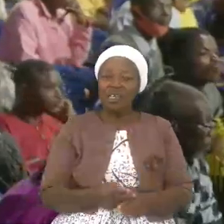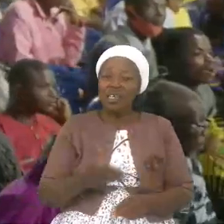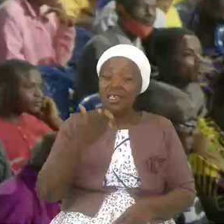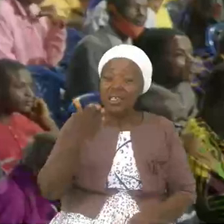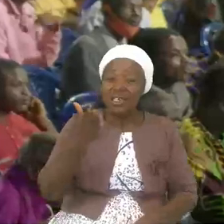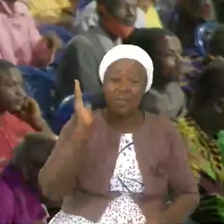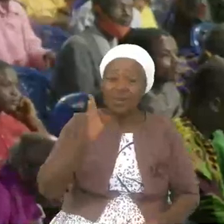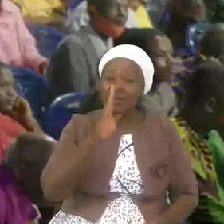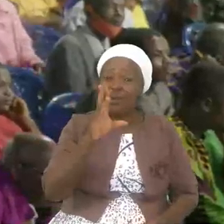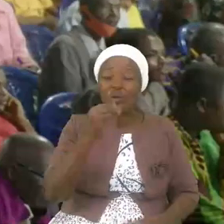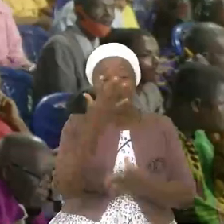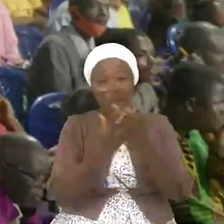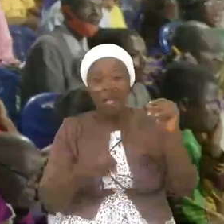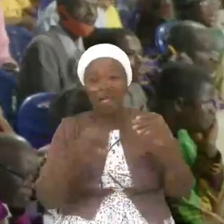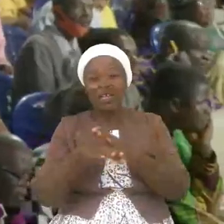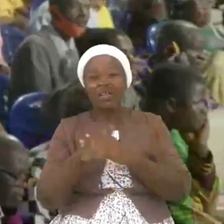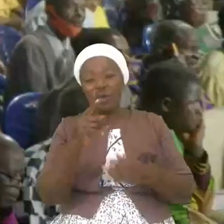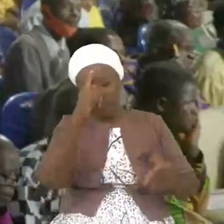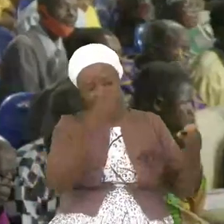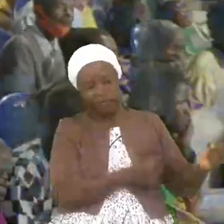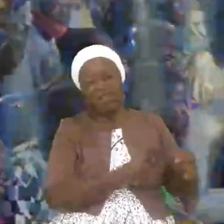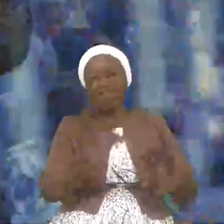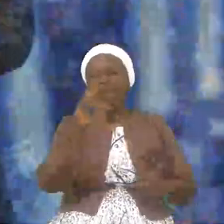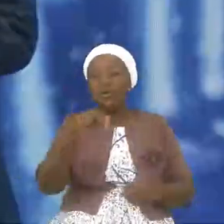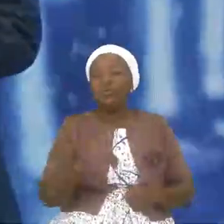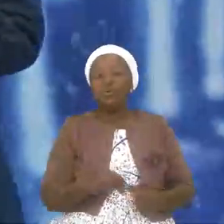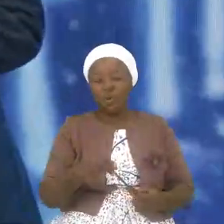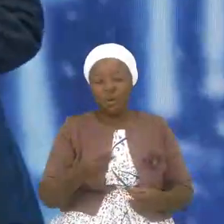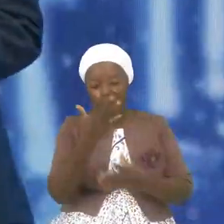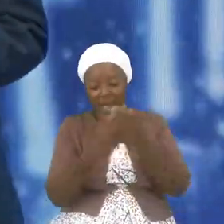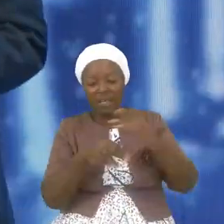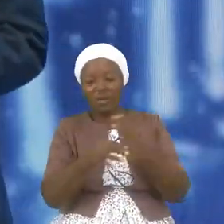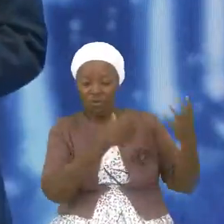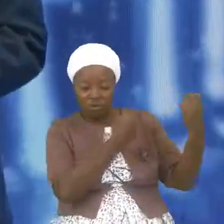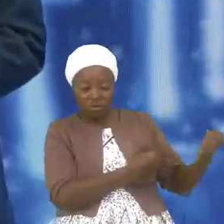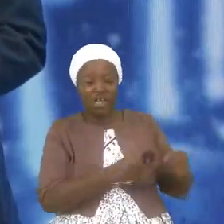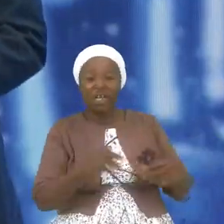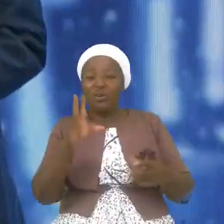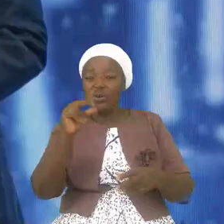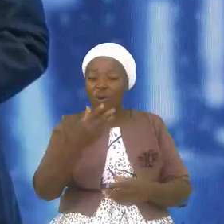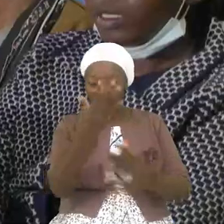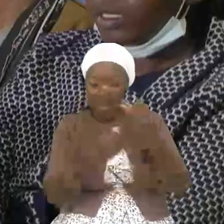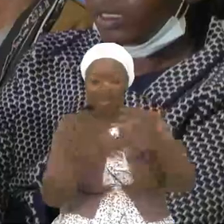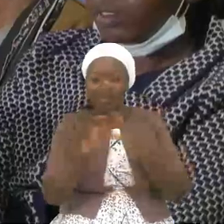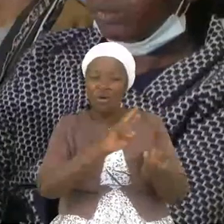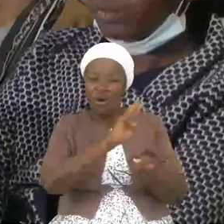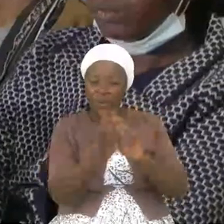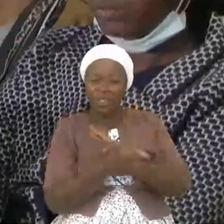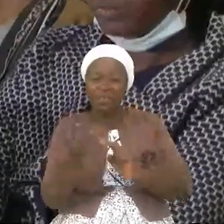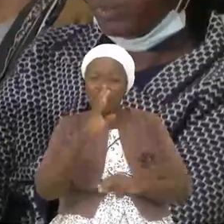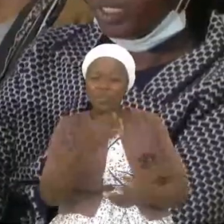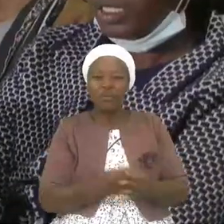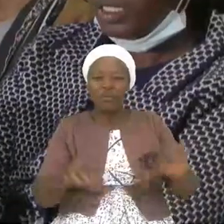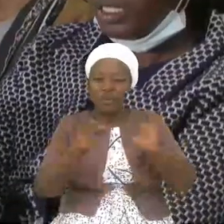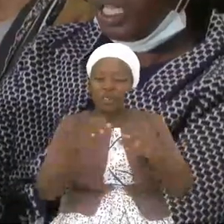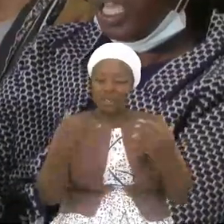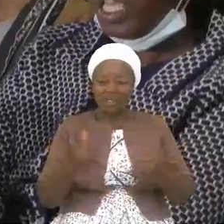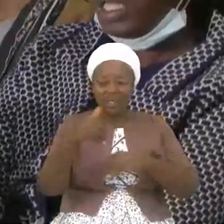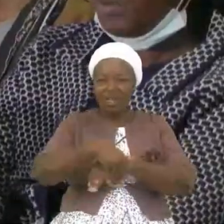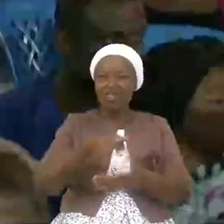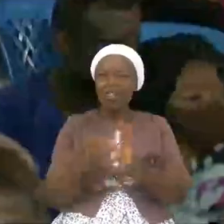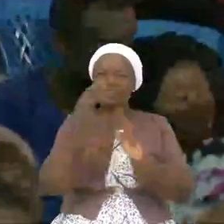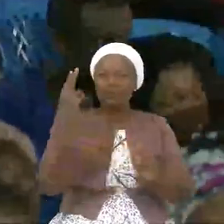de manquement dans ta foi. Il n'y aura pas de manquement dans ta confiance. Il n'y aura pas de défaut dans ta repentance. Tu seras digne ce soir